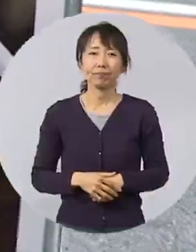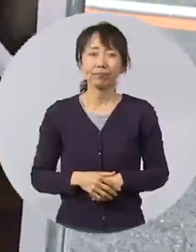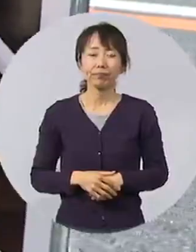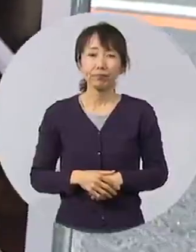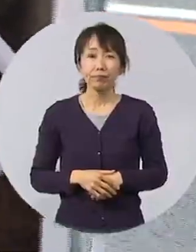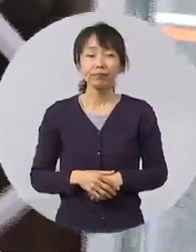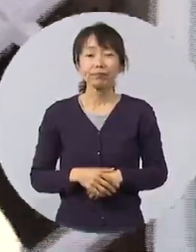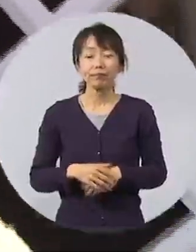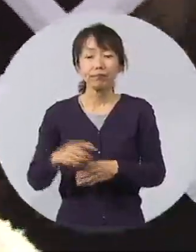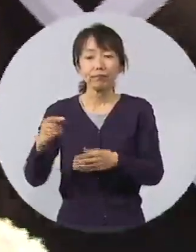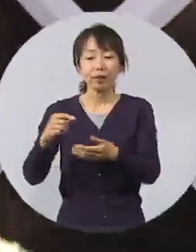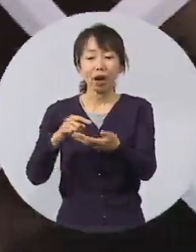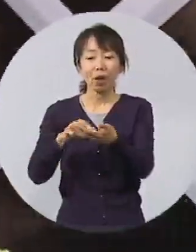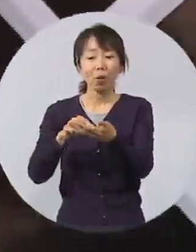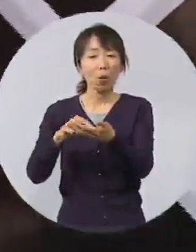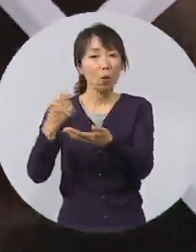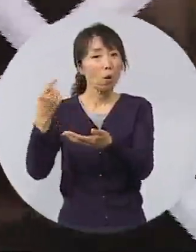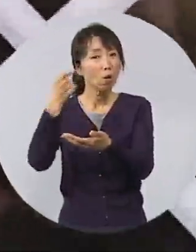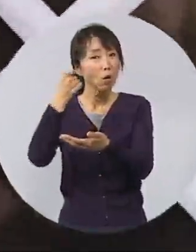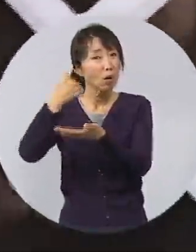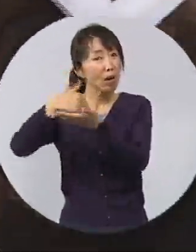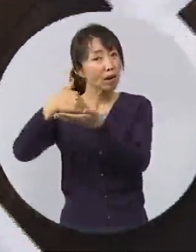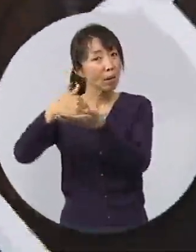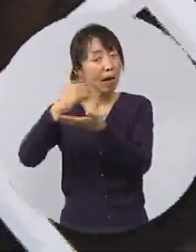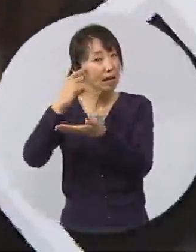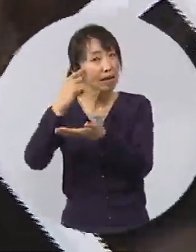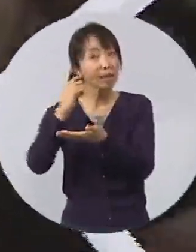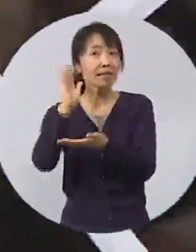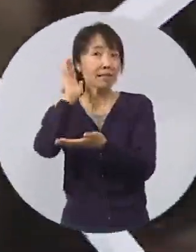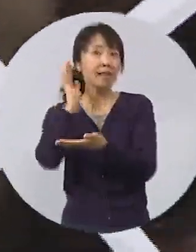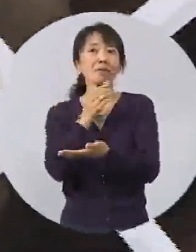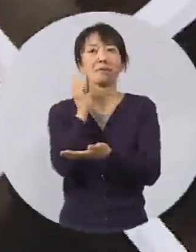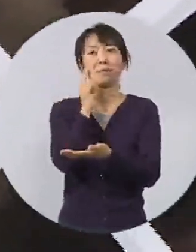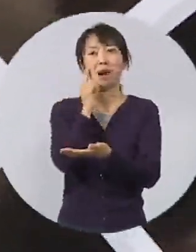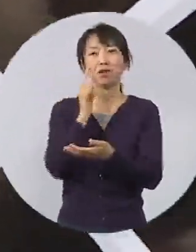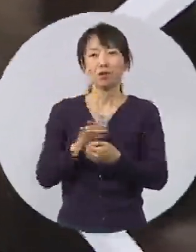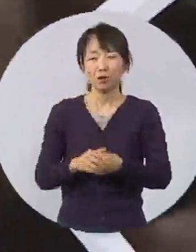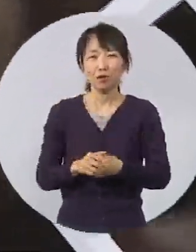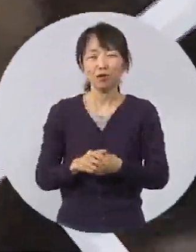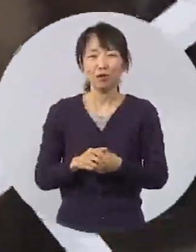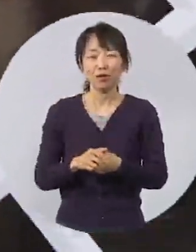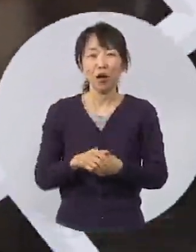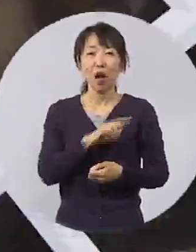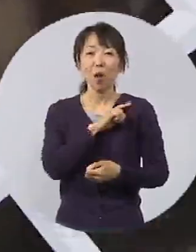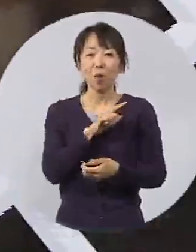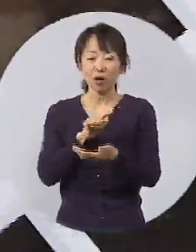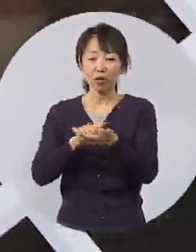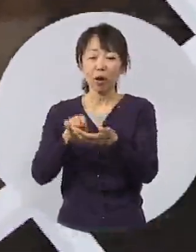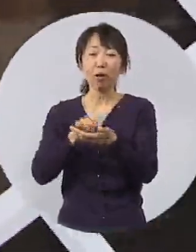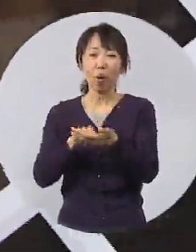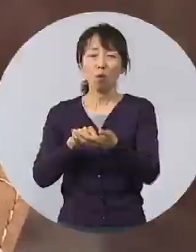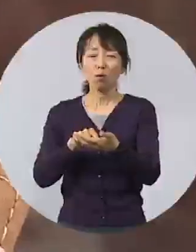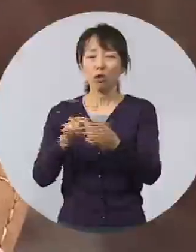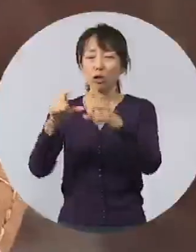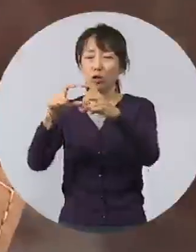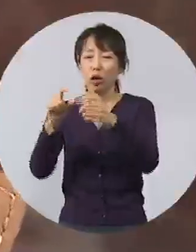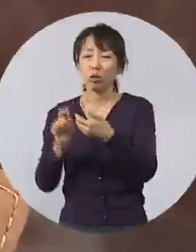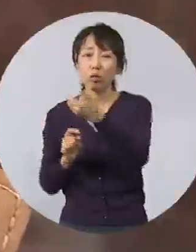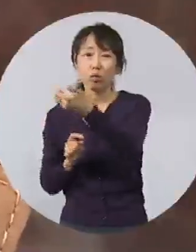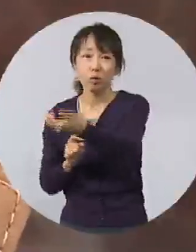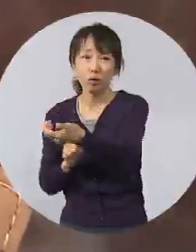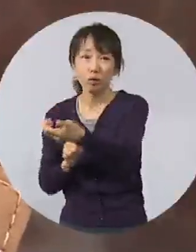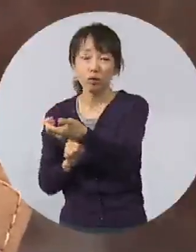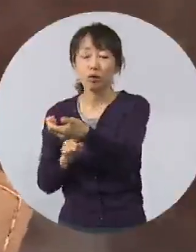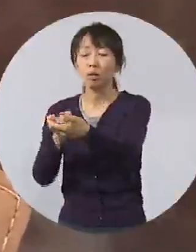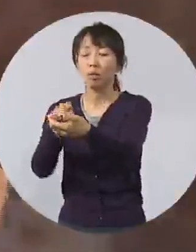では音声を聞いてみましょう。まずスマートフォンで QR コードを読み取ります。